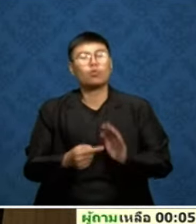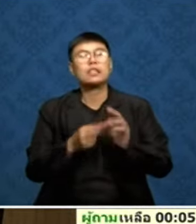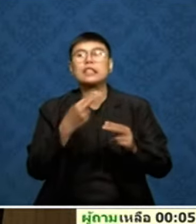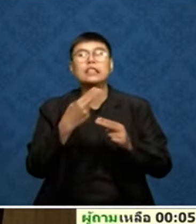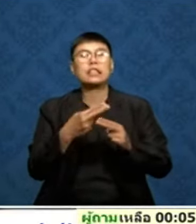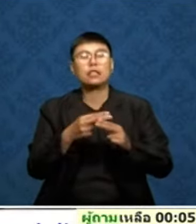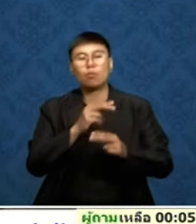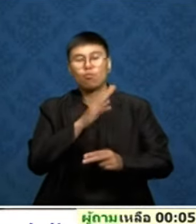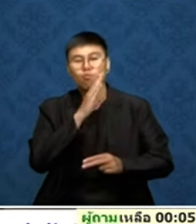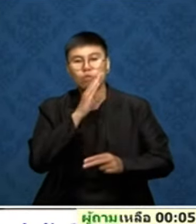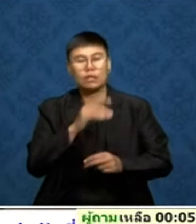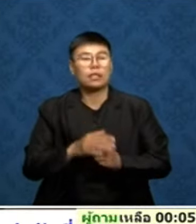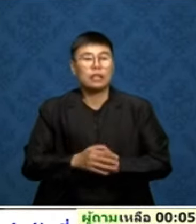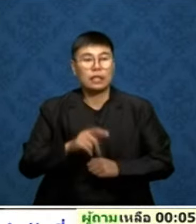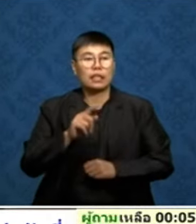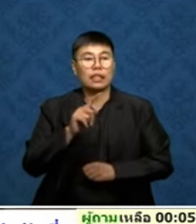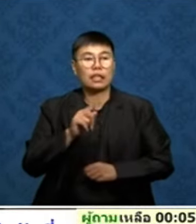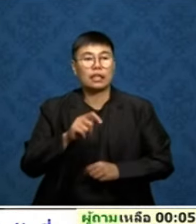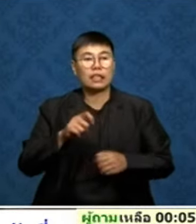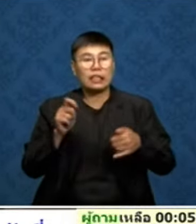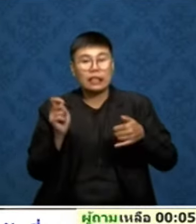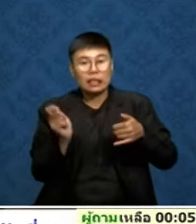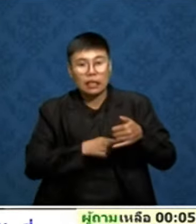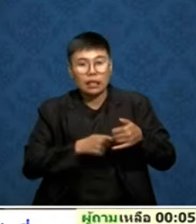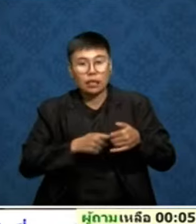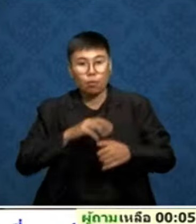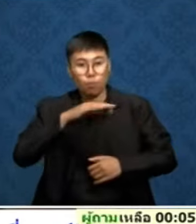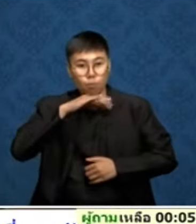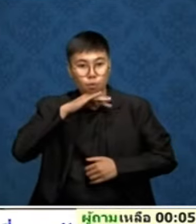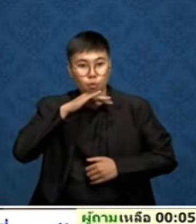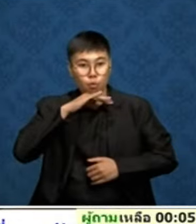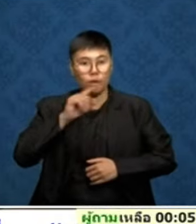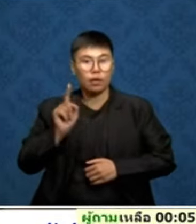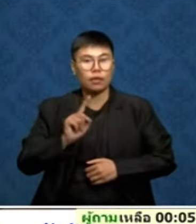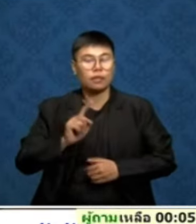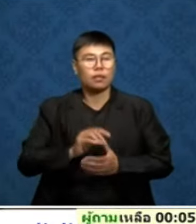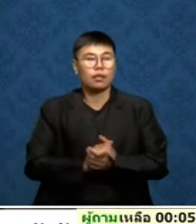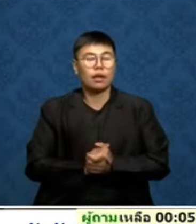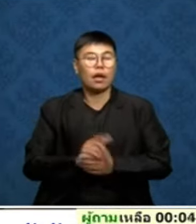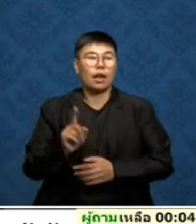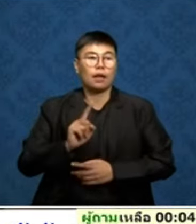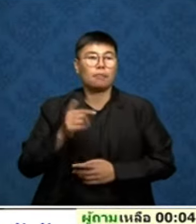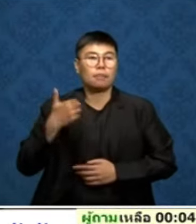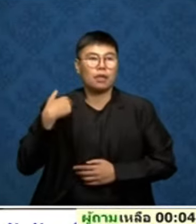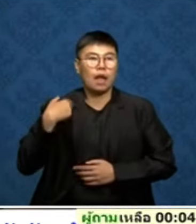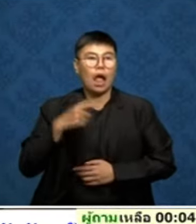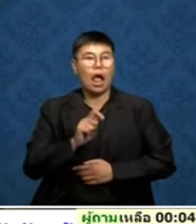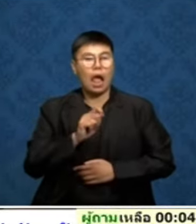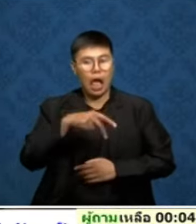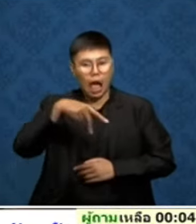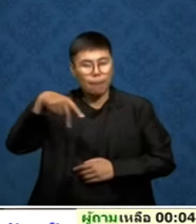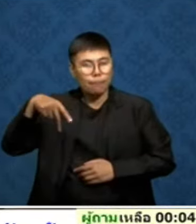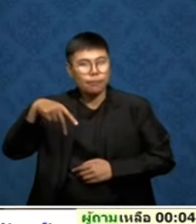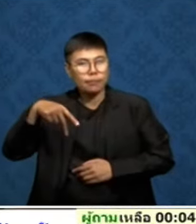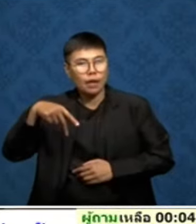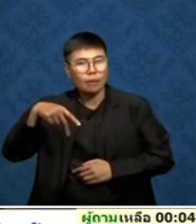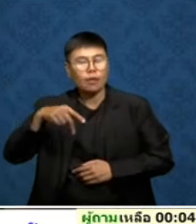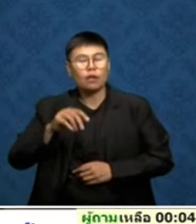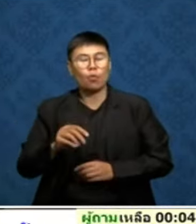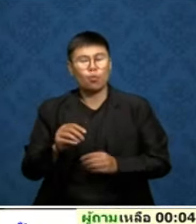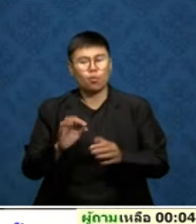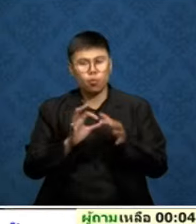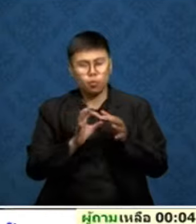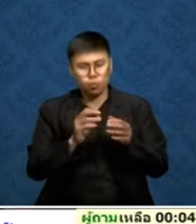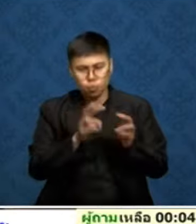ตีหมูนี่ไม่ใช่เกมคาสิโนออนไลน์อะไรนะครับแต่เป็นแอปอีคอมเมิร์ซที่เข้ามาใหม่ครับเทคนิคในการทำธุรกิจของเขา